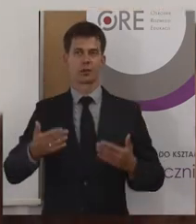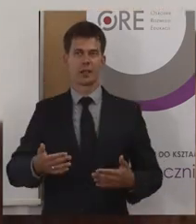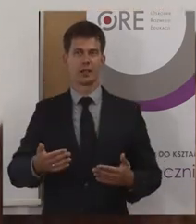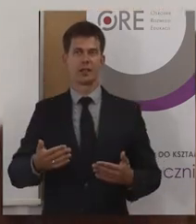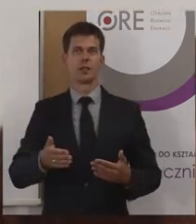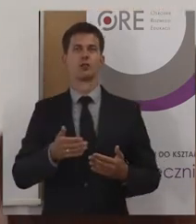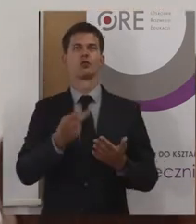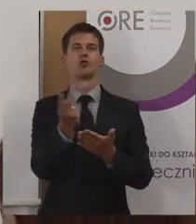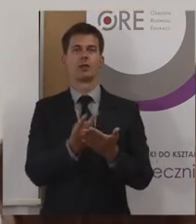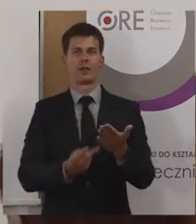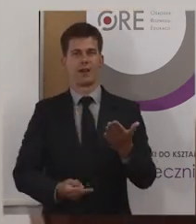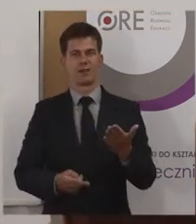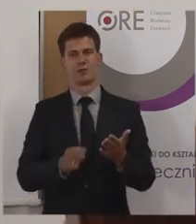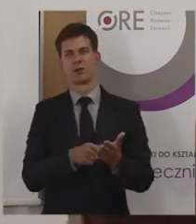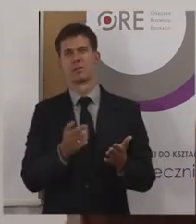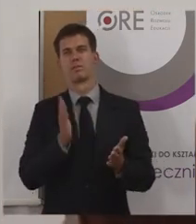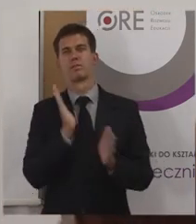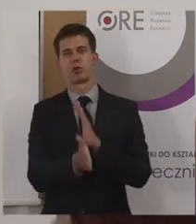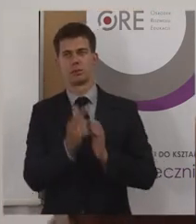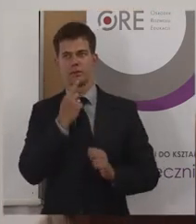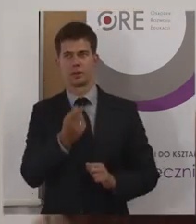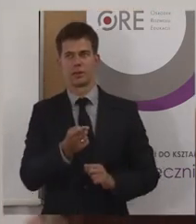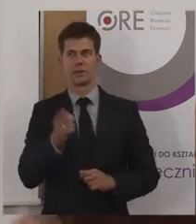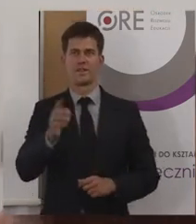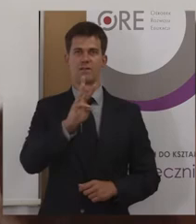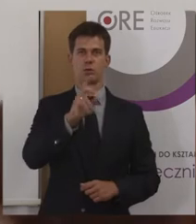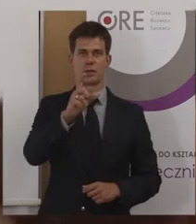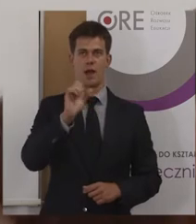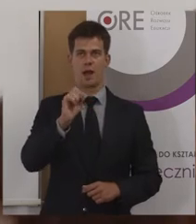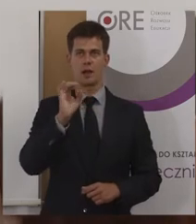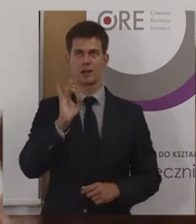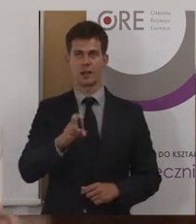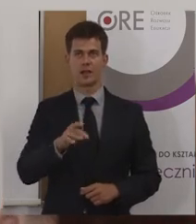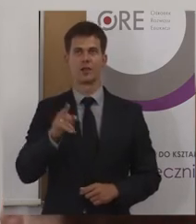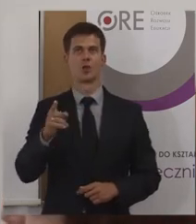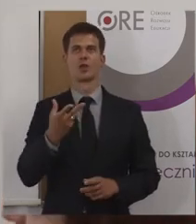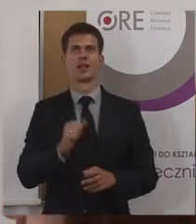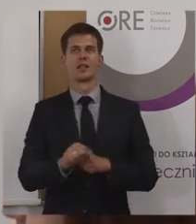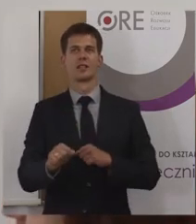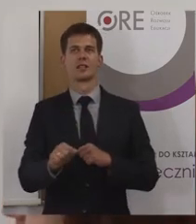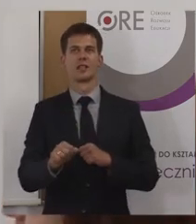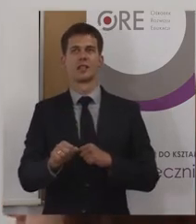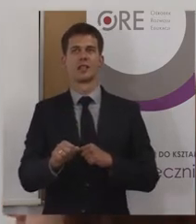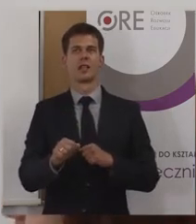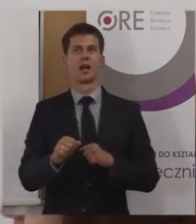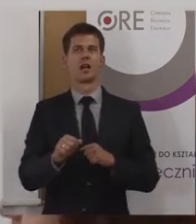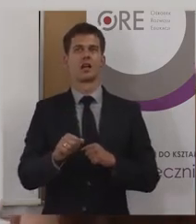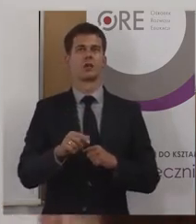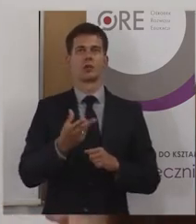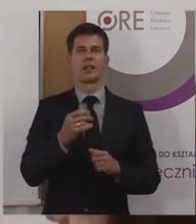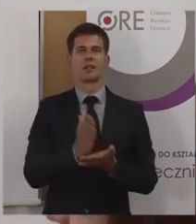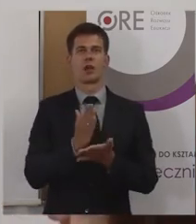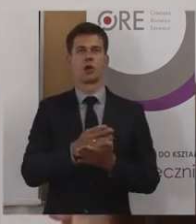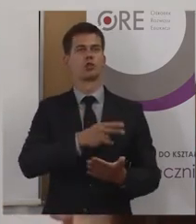czyta. WCAG i te wytyczne nie wymagają od tego, żeby coś było uczniowi czy komukolwiek